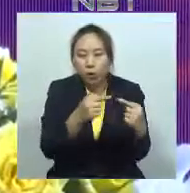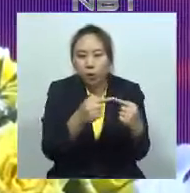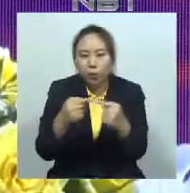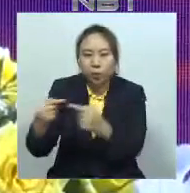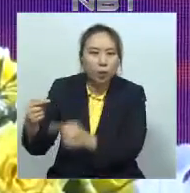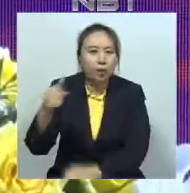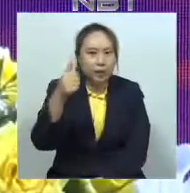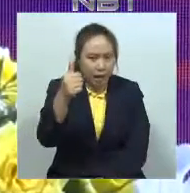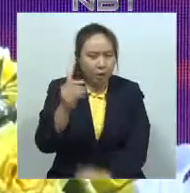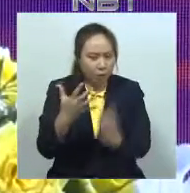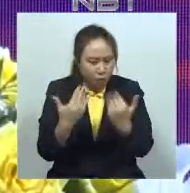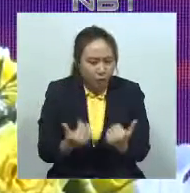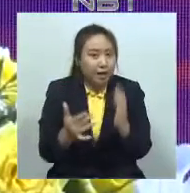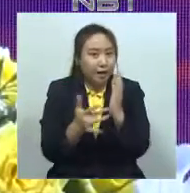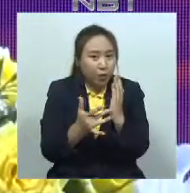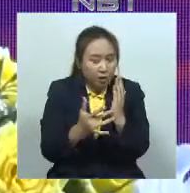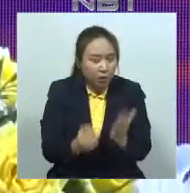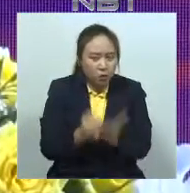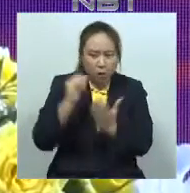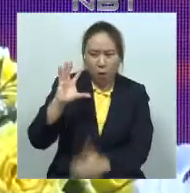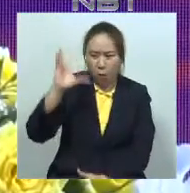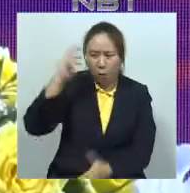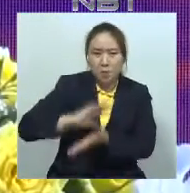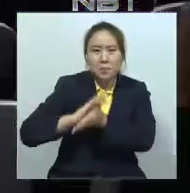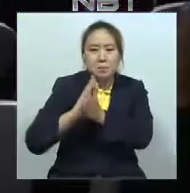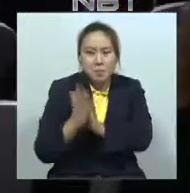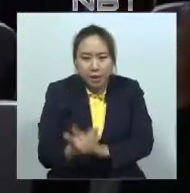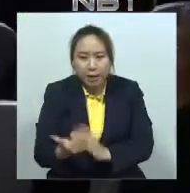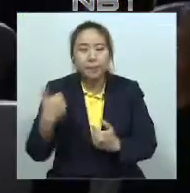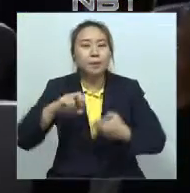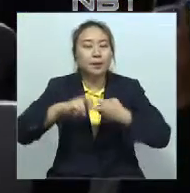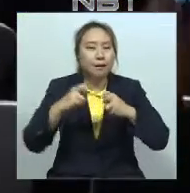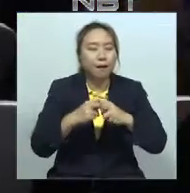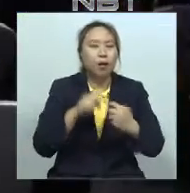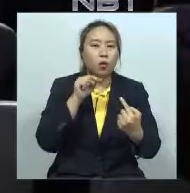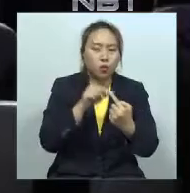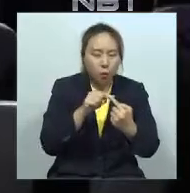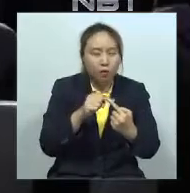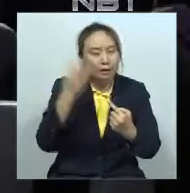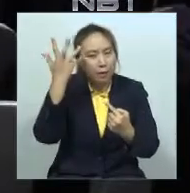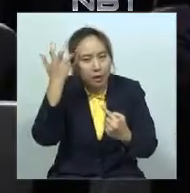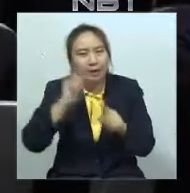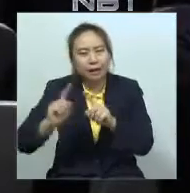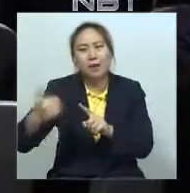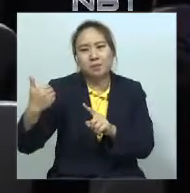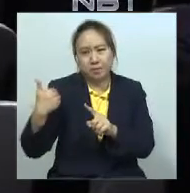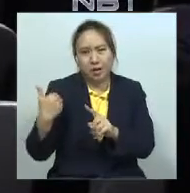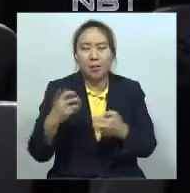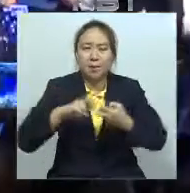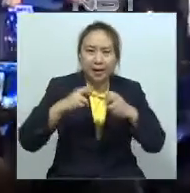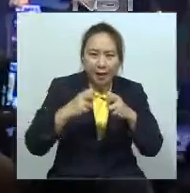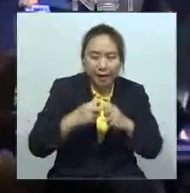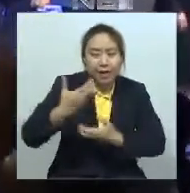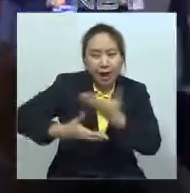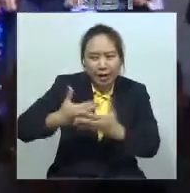ยั่งยืนในยุคที่เทคโนโลยีเข้ามาเปลี่ยนแปลงโลกและต้องเผชิญกับความตึงเครียดทางภูมิศาสตร์ครับรวมถึงปัญหาสงคราม